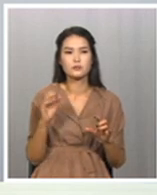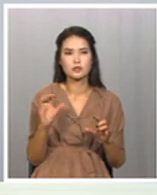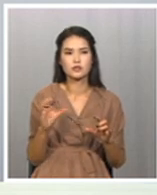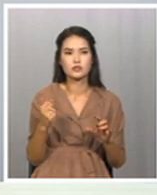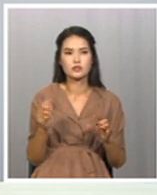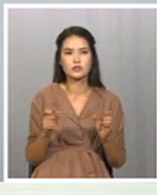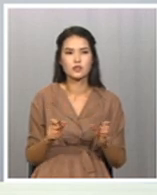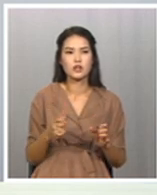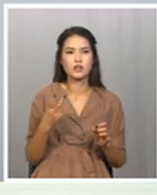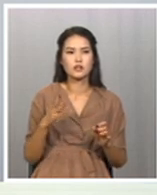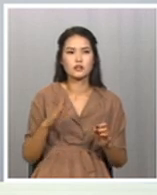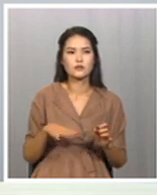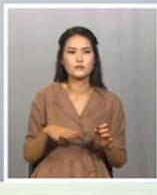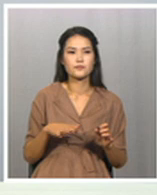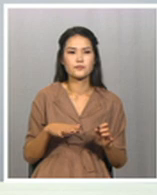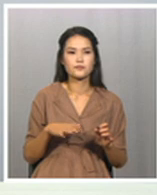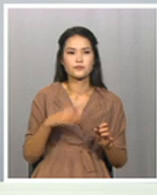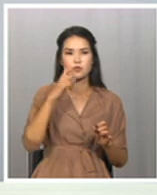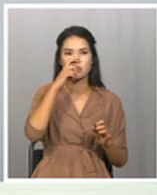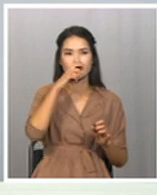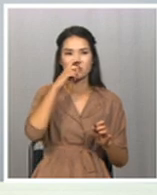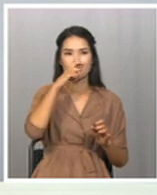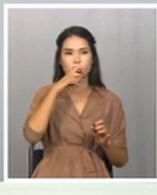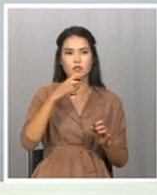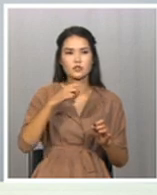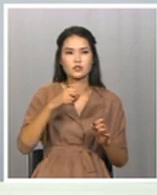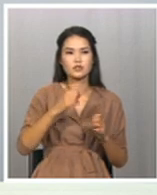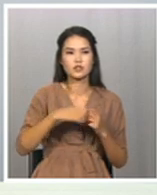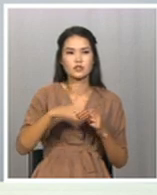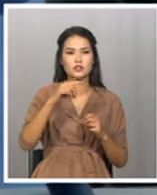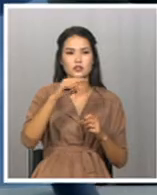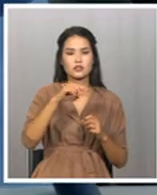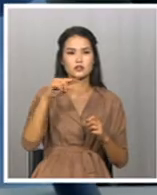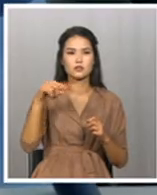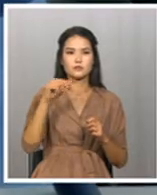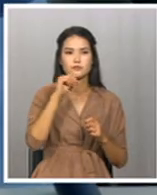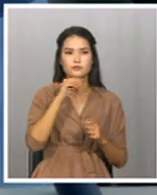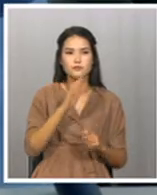екі сынауқа да қышқылдың сұйылтылған ерітіндісін құйып көрейік.